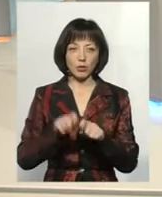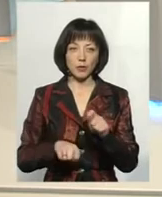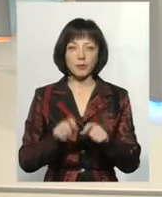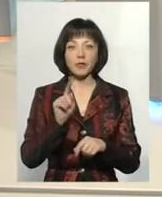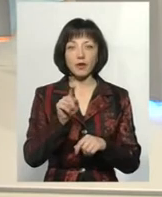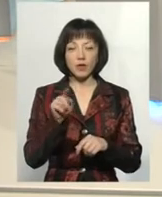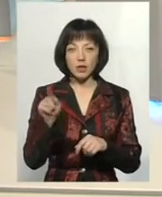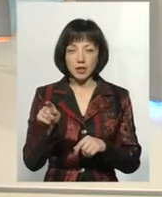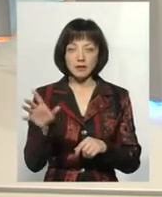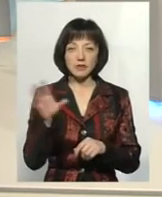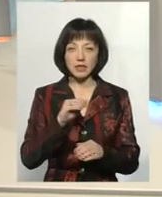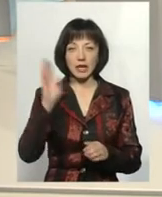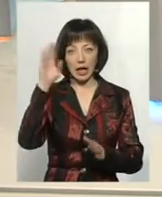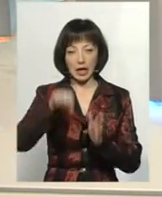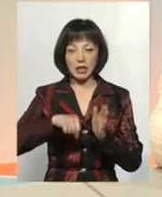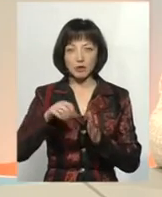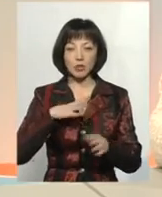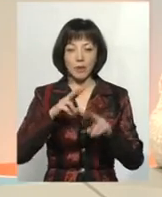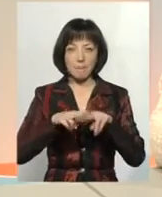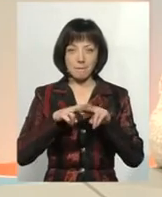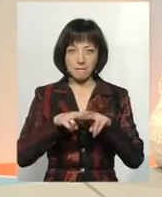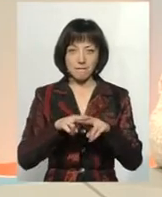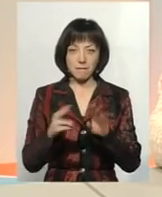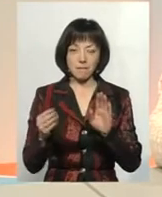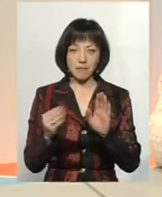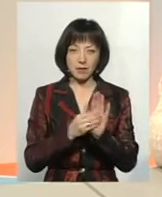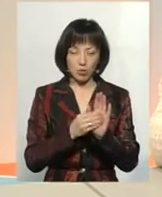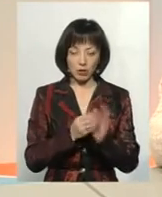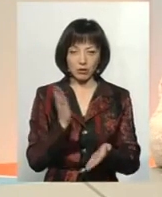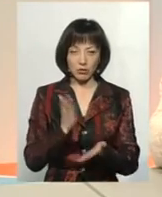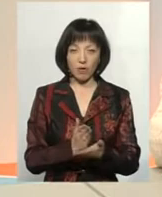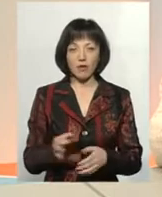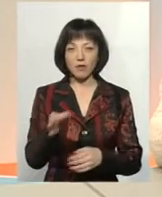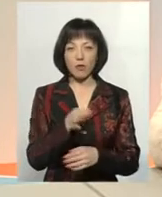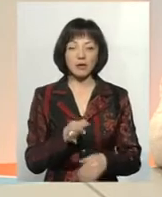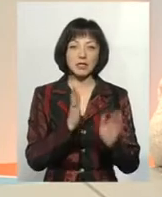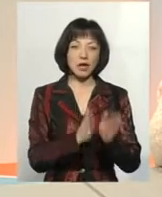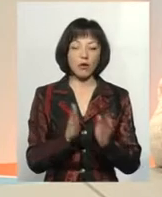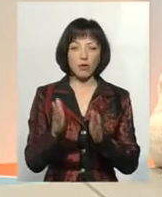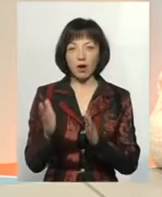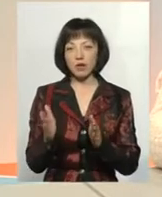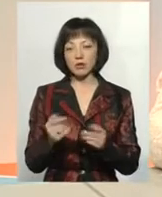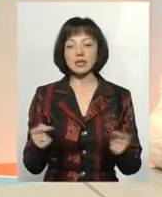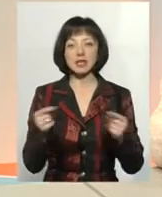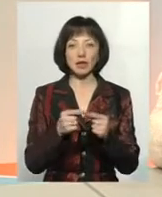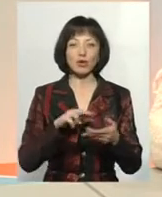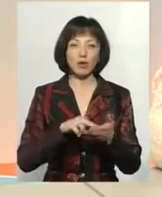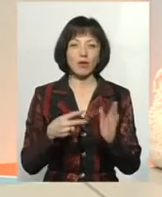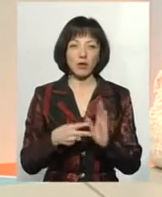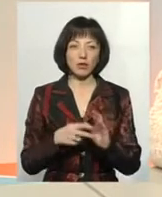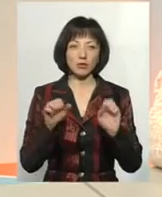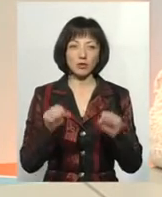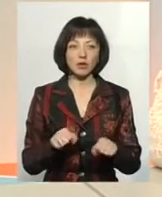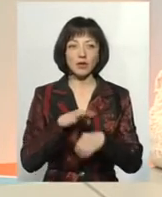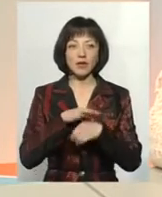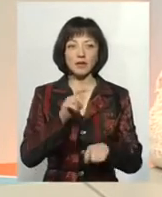вони всі криниці в нас були паспортизовані в області, регулярно там, згідно графіку, так можна сказати,